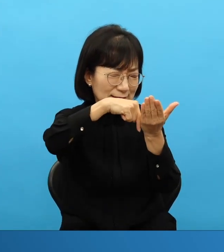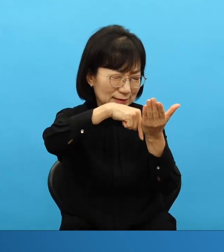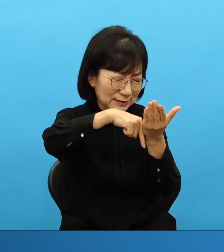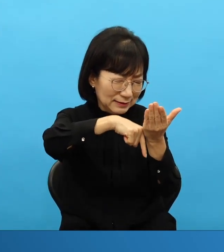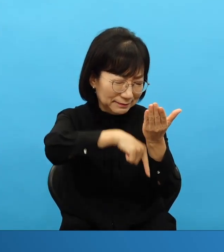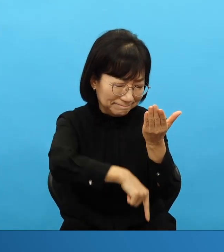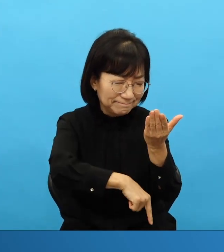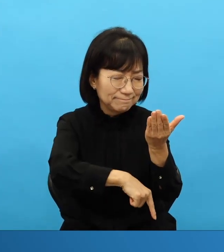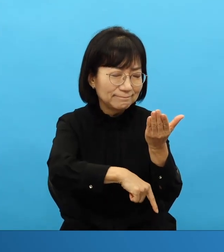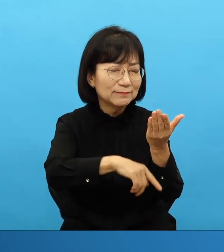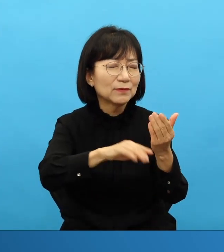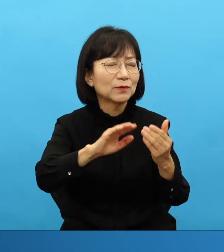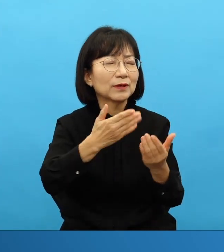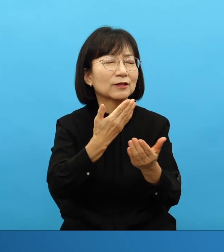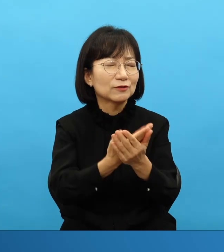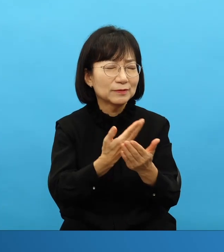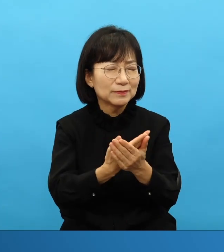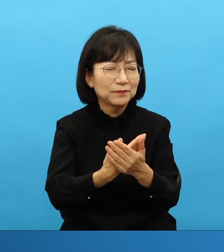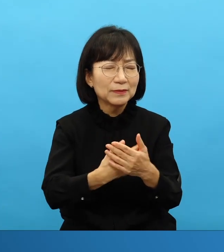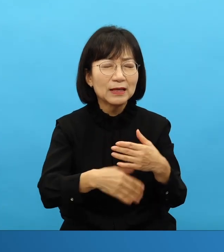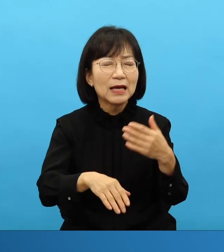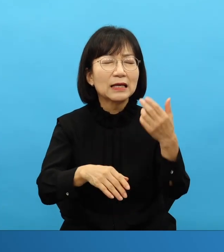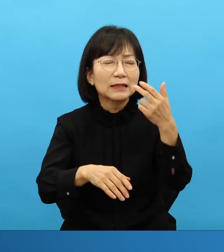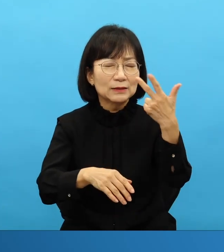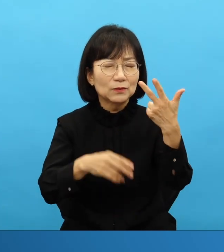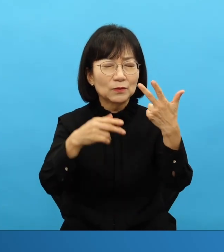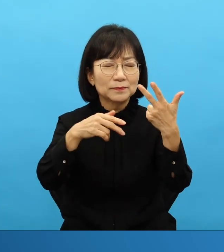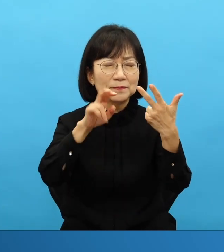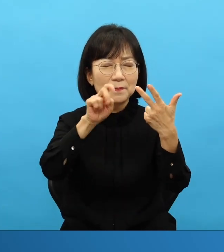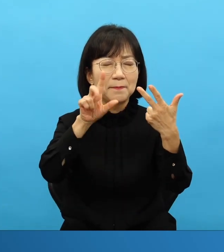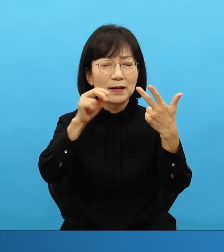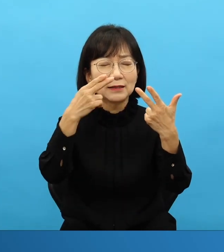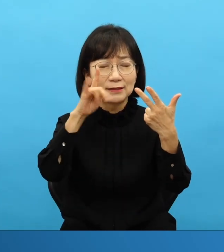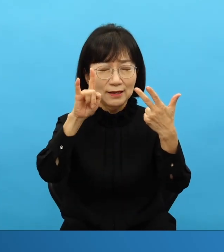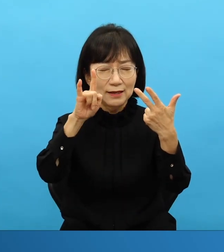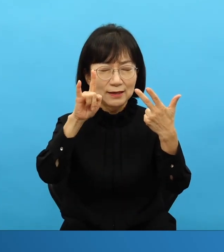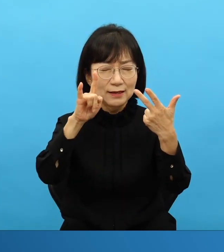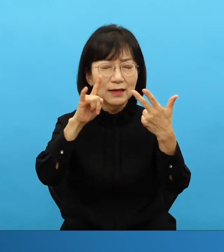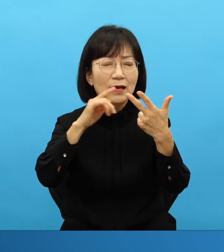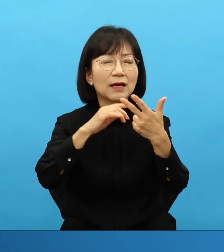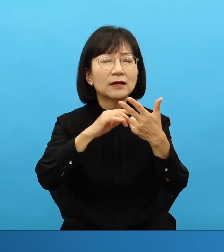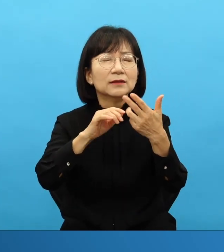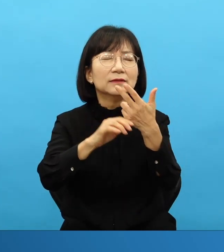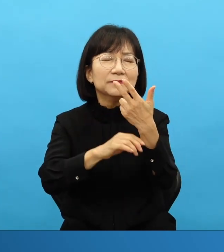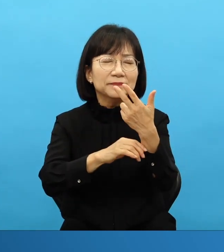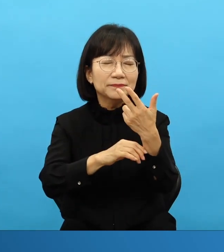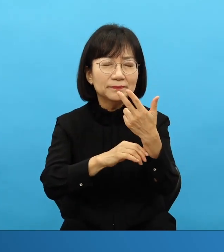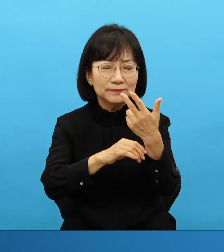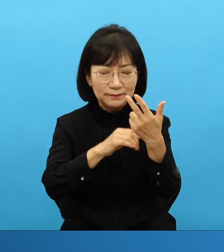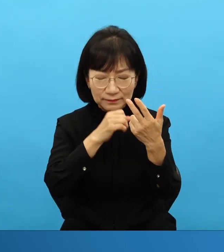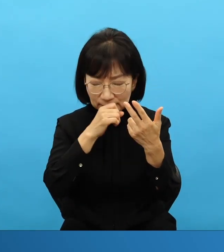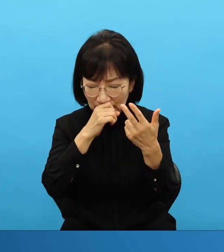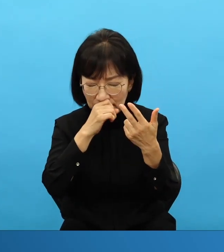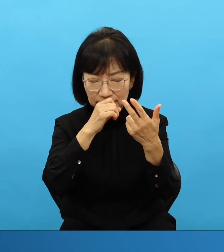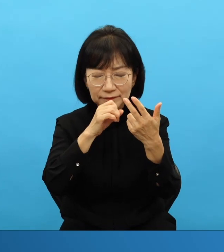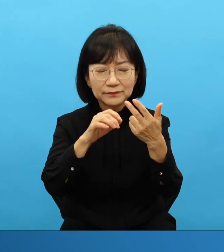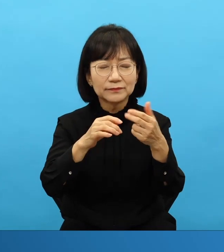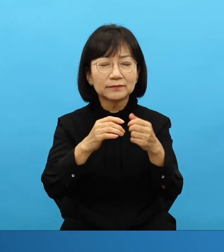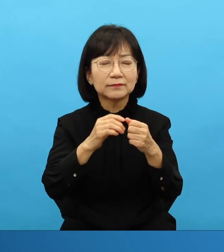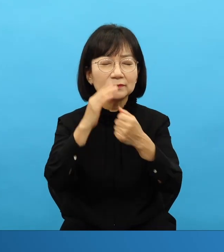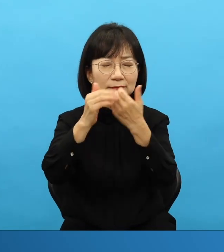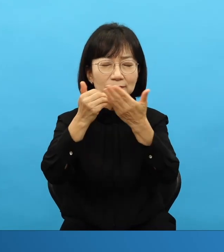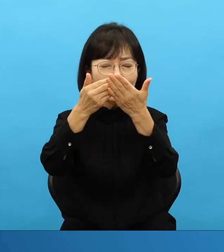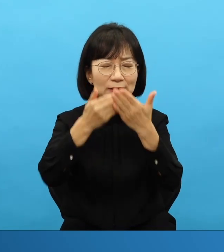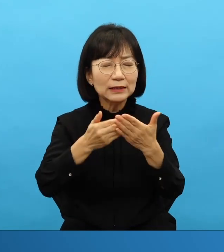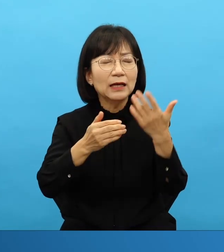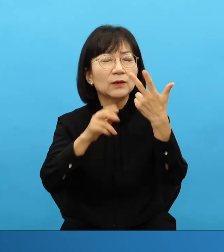누릴 일곱 망대, 일곱 여정, 일곱 이정표를 바르게 누리는 성도들이 되도록 은혜 내려 주시옵소서. 愿